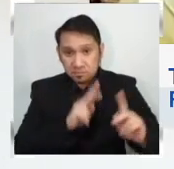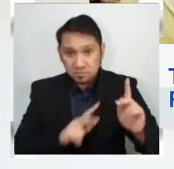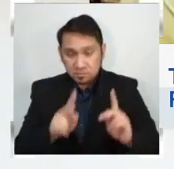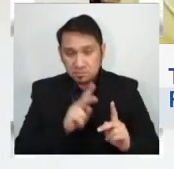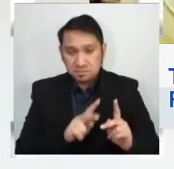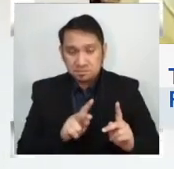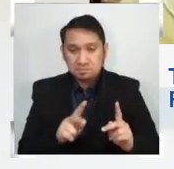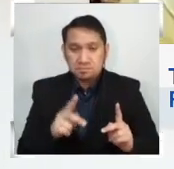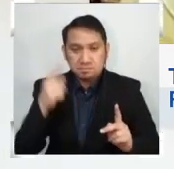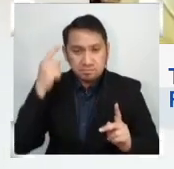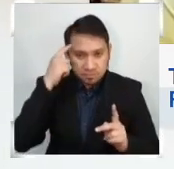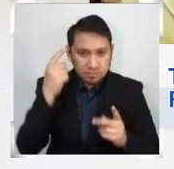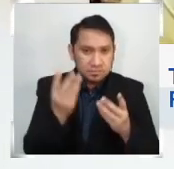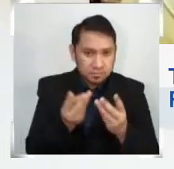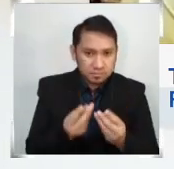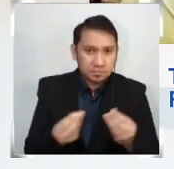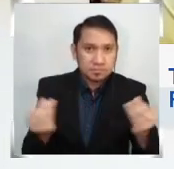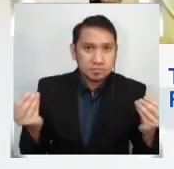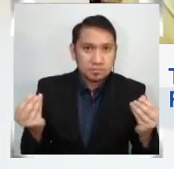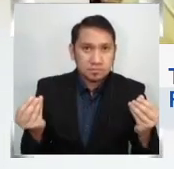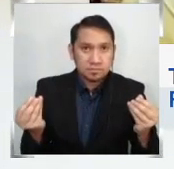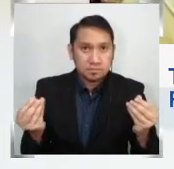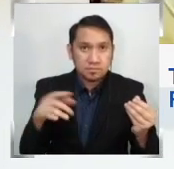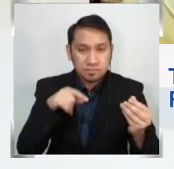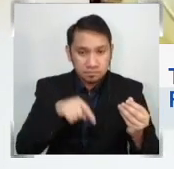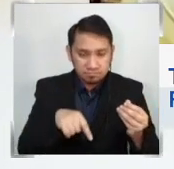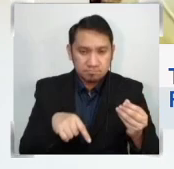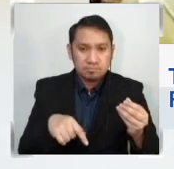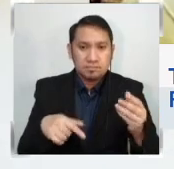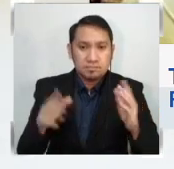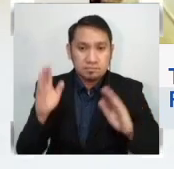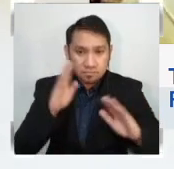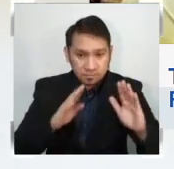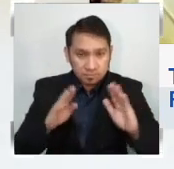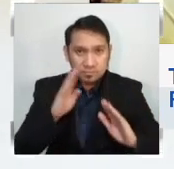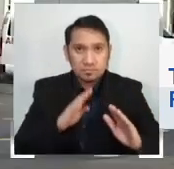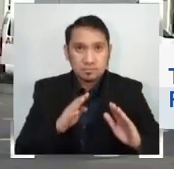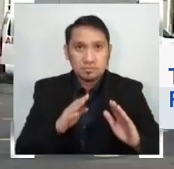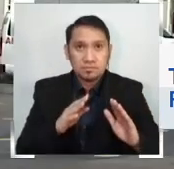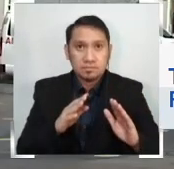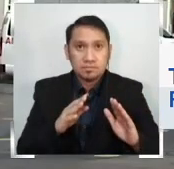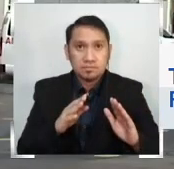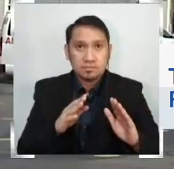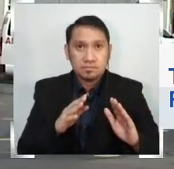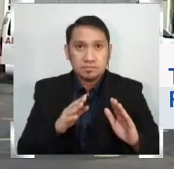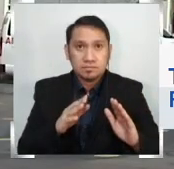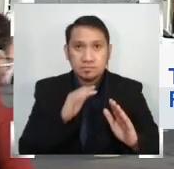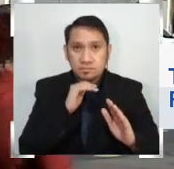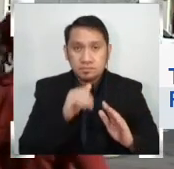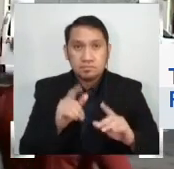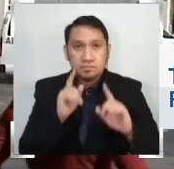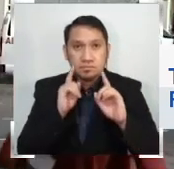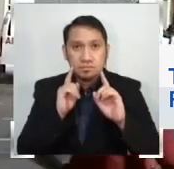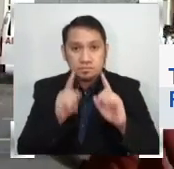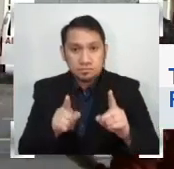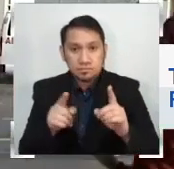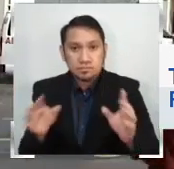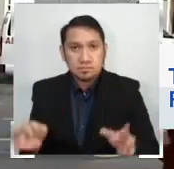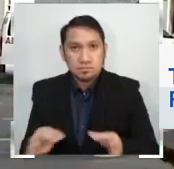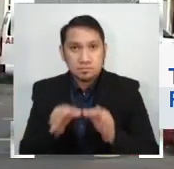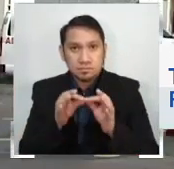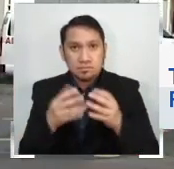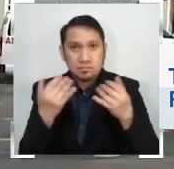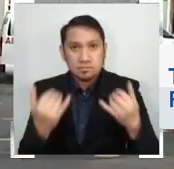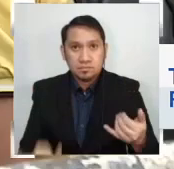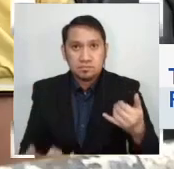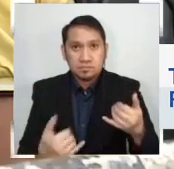sa cases na ito ay huwag silang magsimba. Inaayos lang daw ang schedule ng mga online mass bago